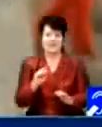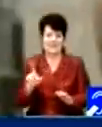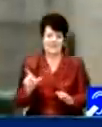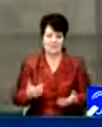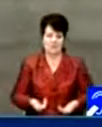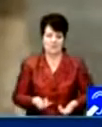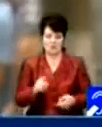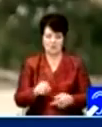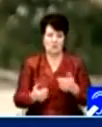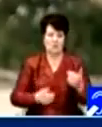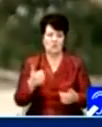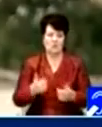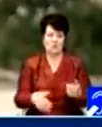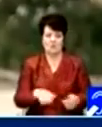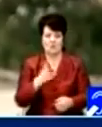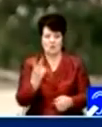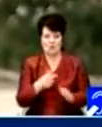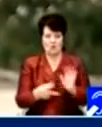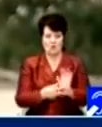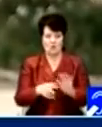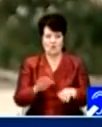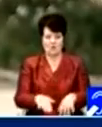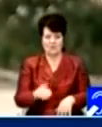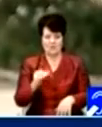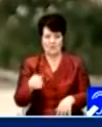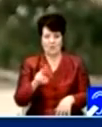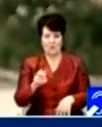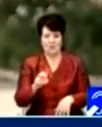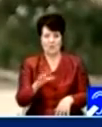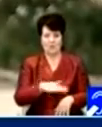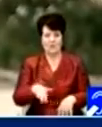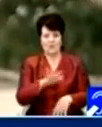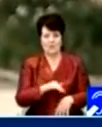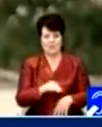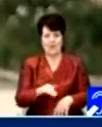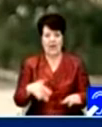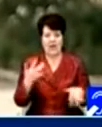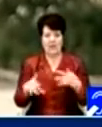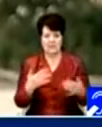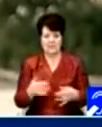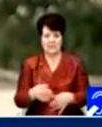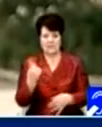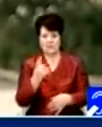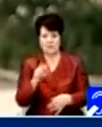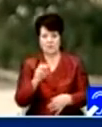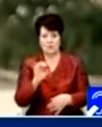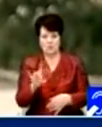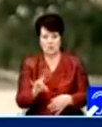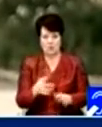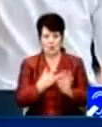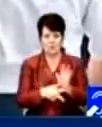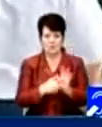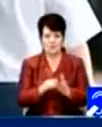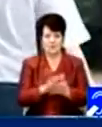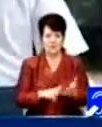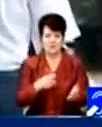fost concurență. Pentru 28 de locuri la facultatea, la domeniul arte, în primul tur am avut peste 80 de cereri.